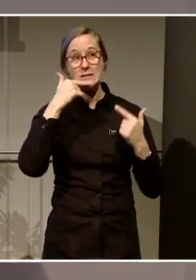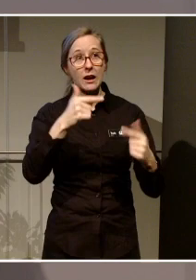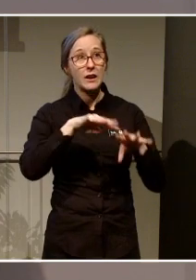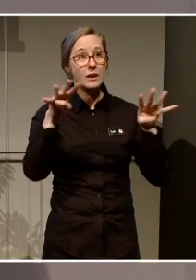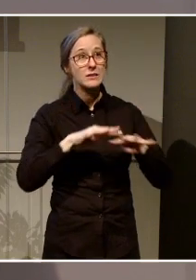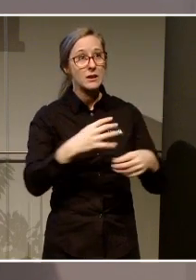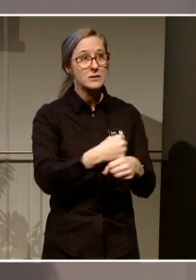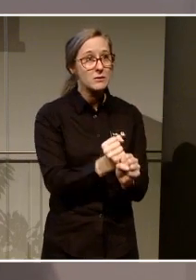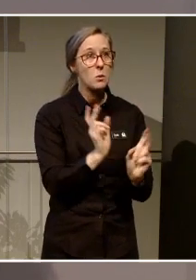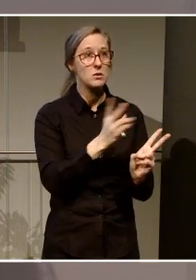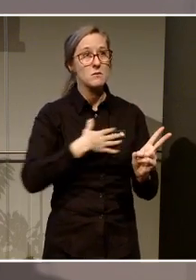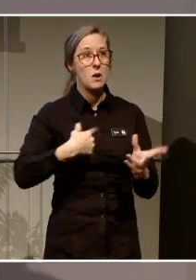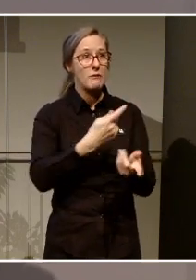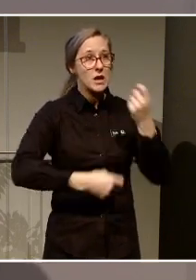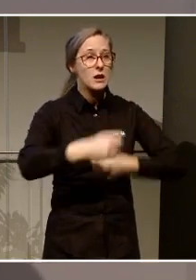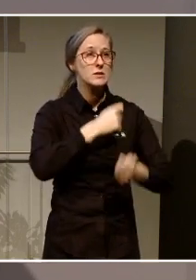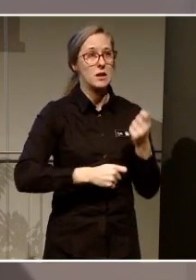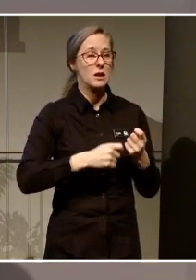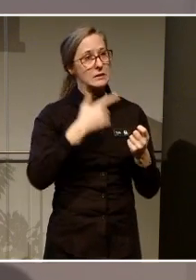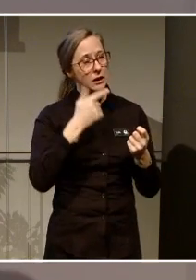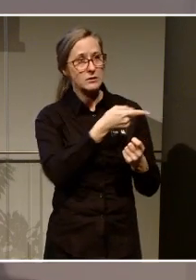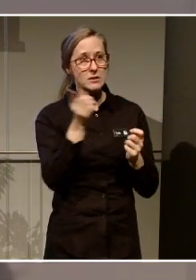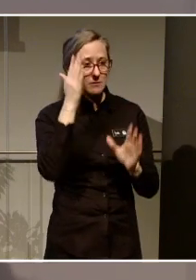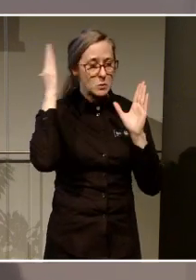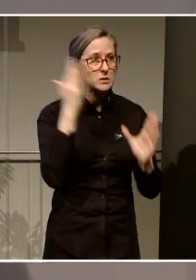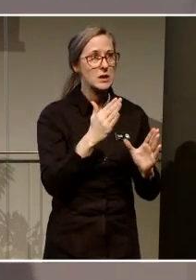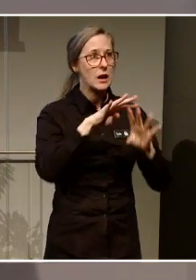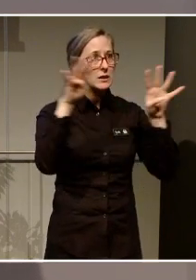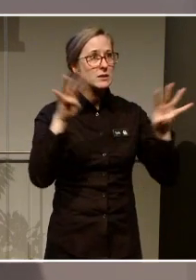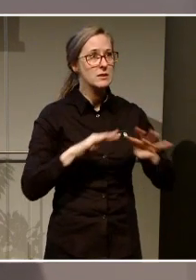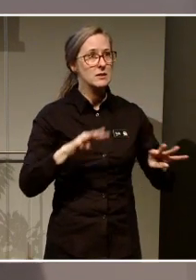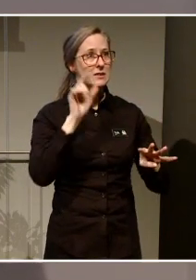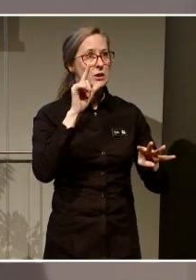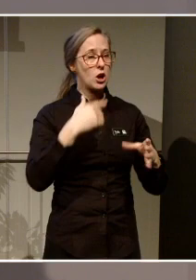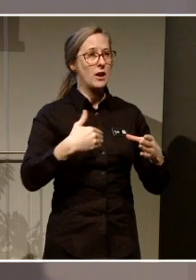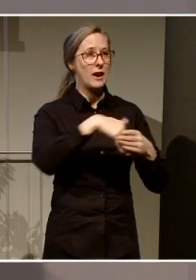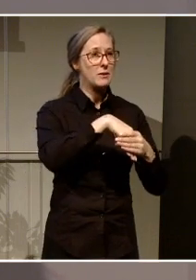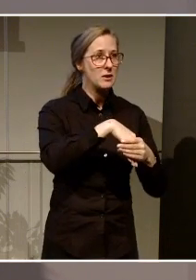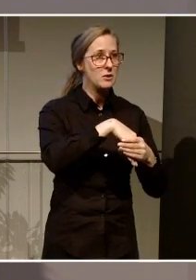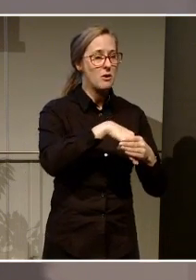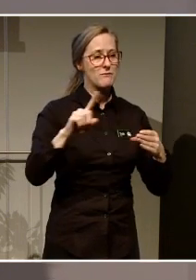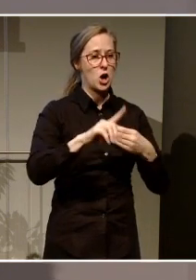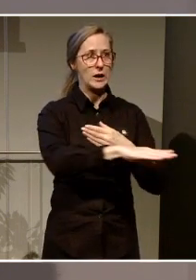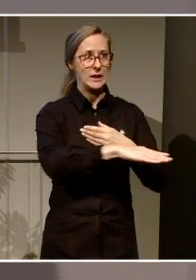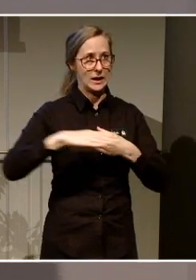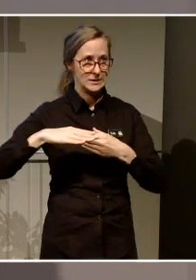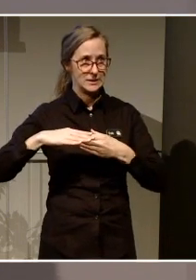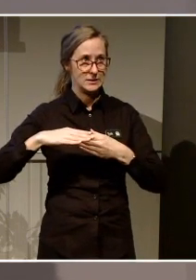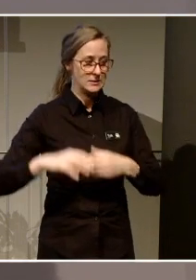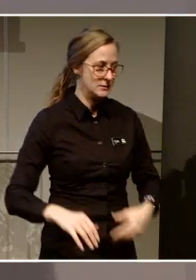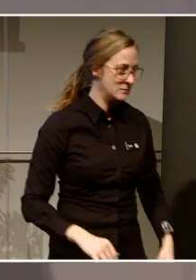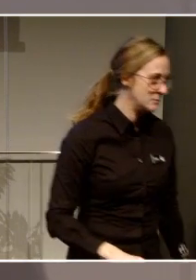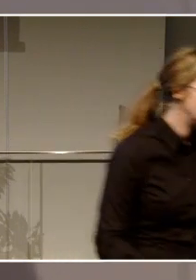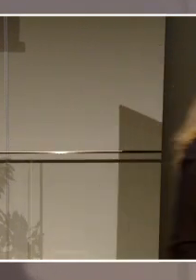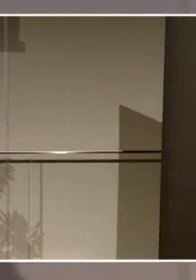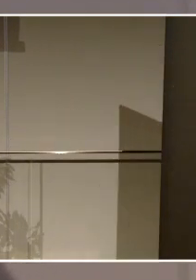alla andra, våra finansiärer, för att fokusera på det här. Vad är det digitala innanförskapet och var finns gränserna? För ibland